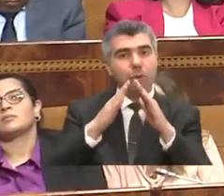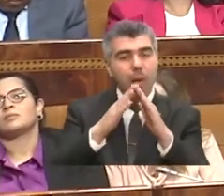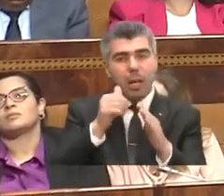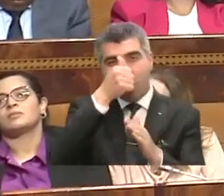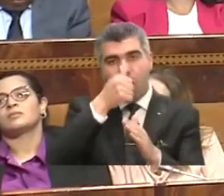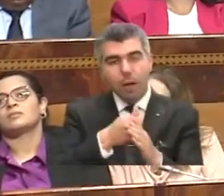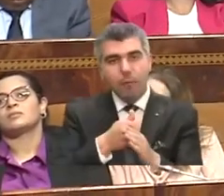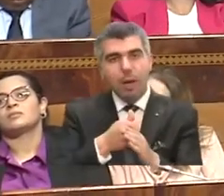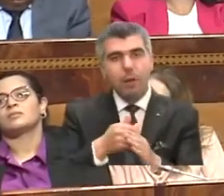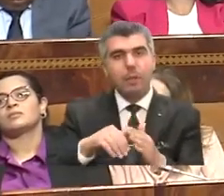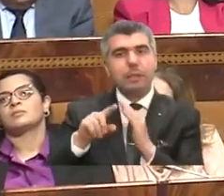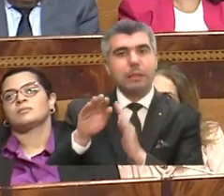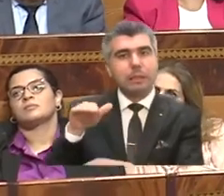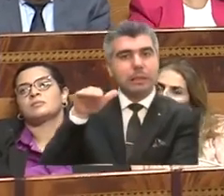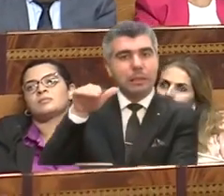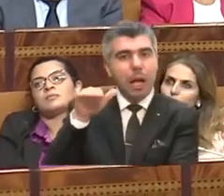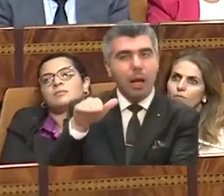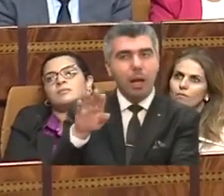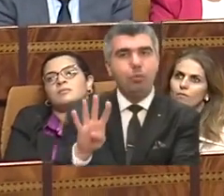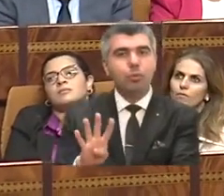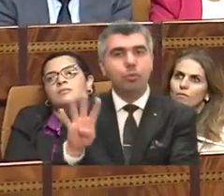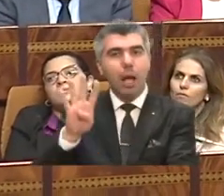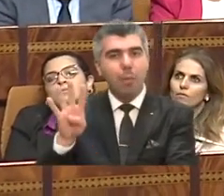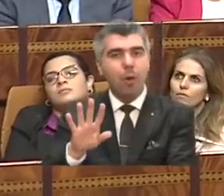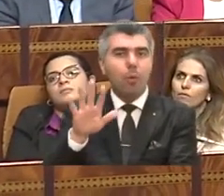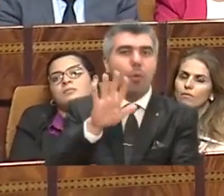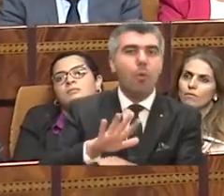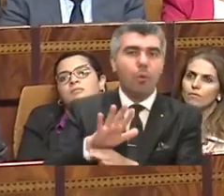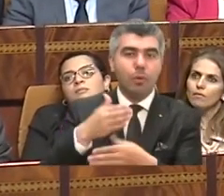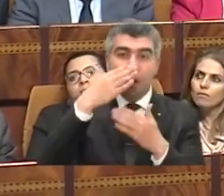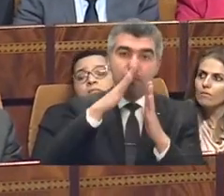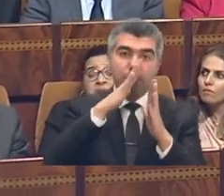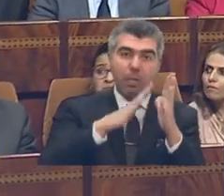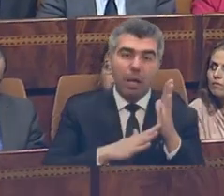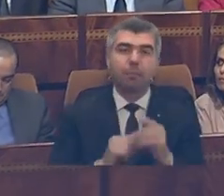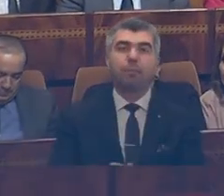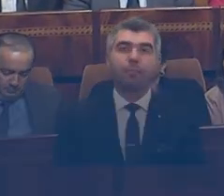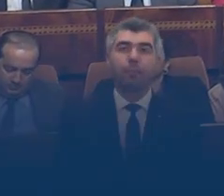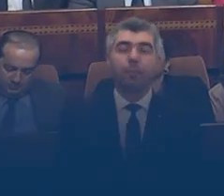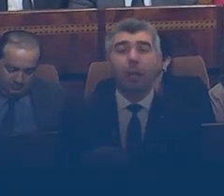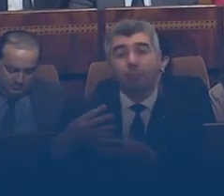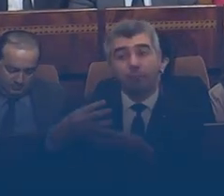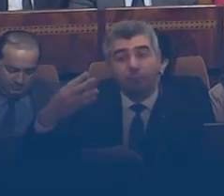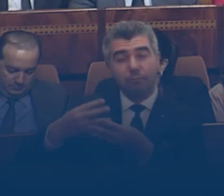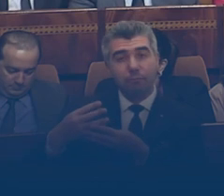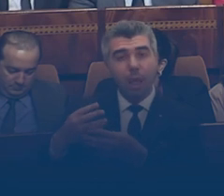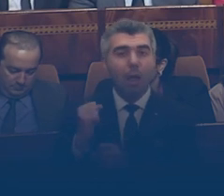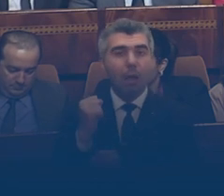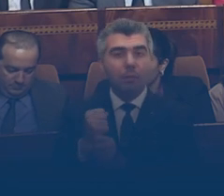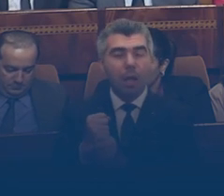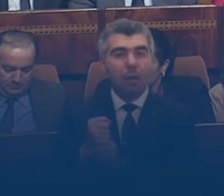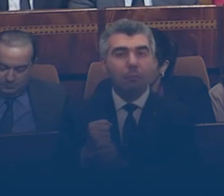الصحراء وفي المغرب الشرقي وفي الشمال وفي كل ربوع المملكه، فنانين اللي عطاو يعني من المهاره